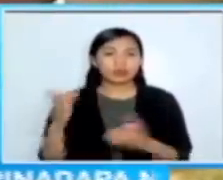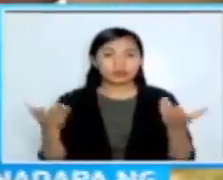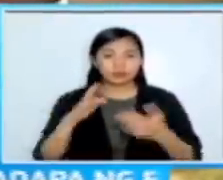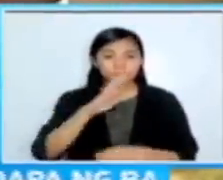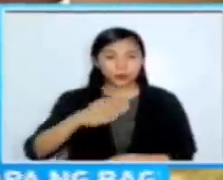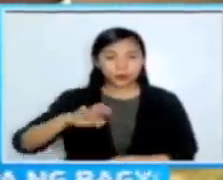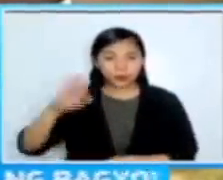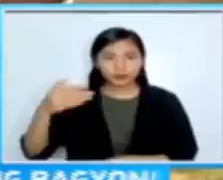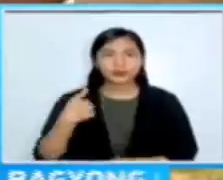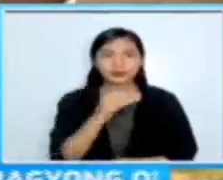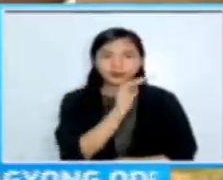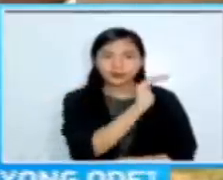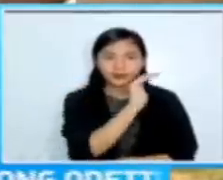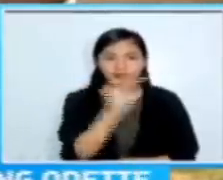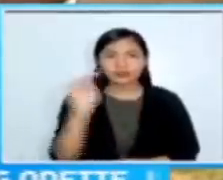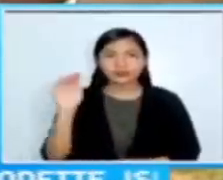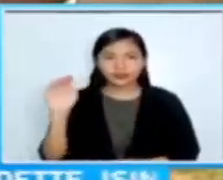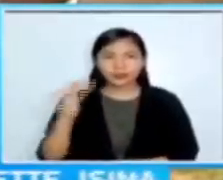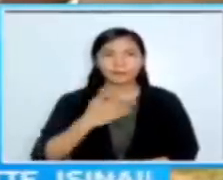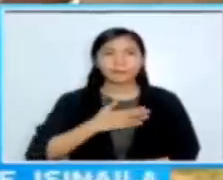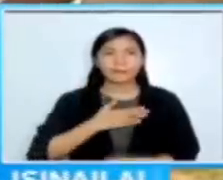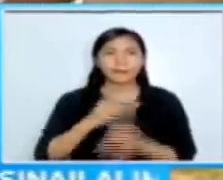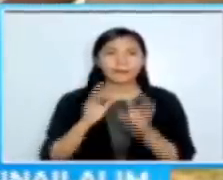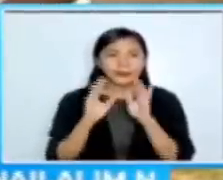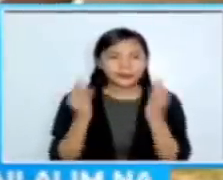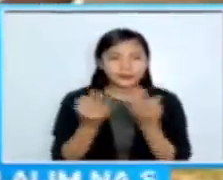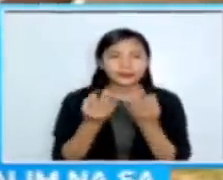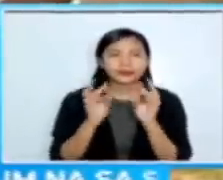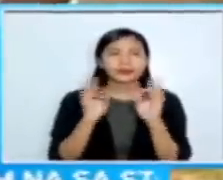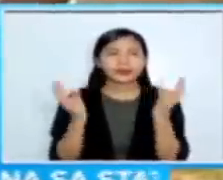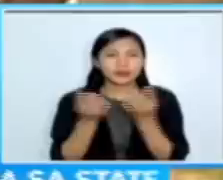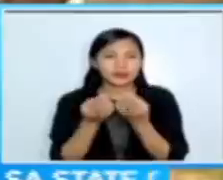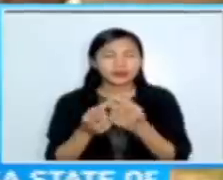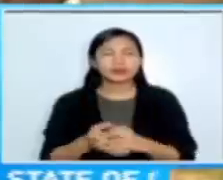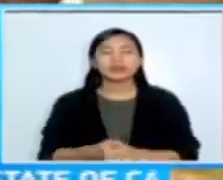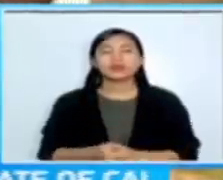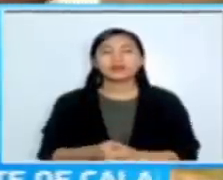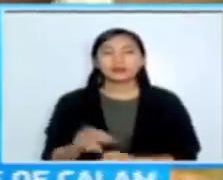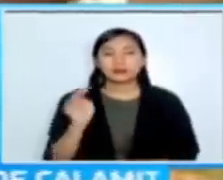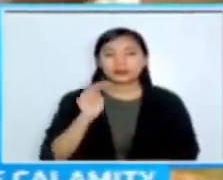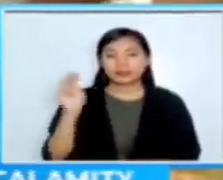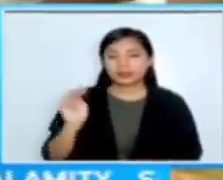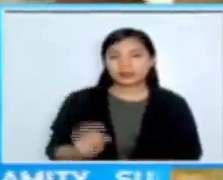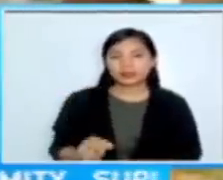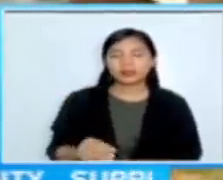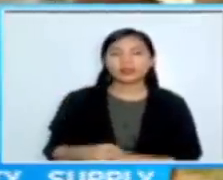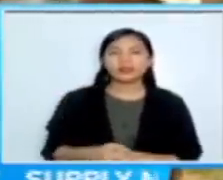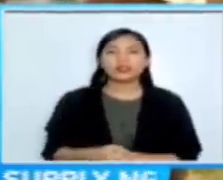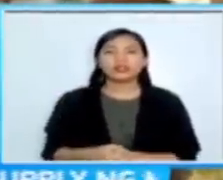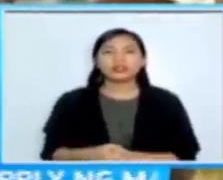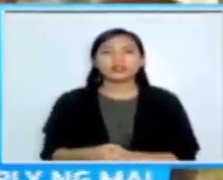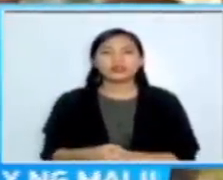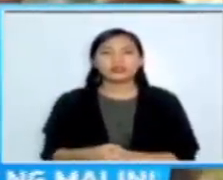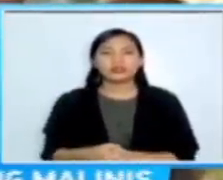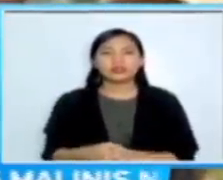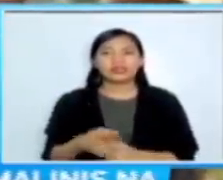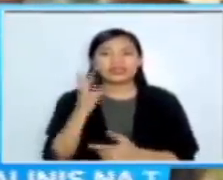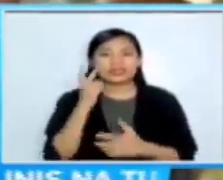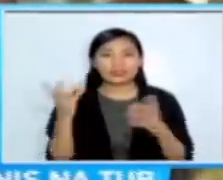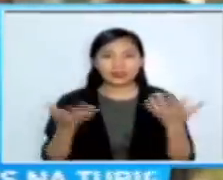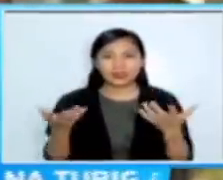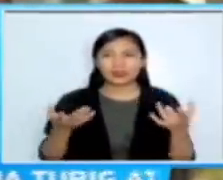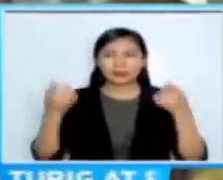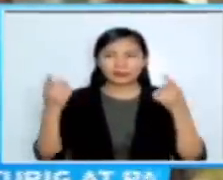nananawagan sa mga kamag-anak ko sa Maynila. So, nakita nila dito ang mga trahedya